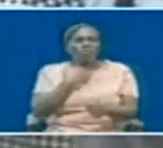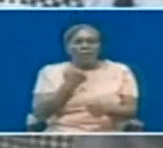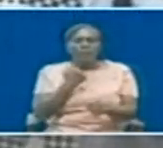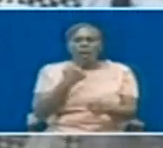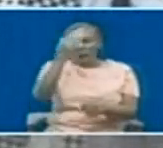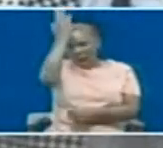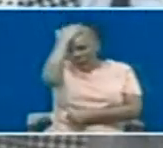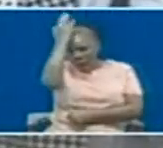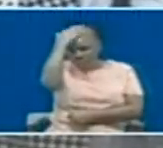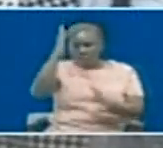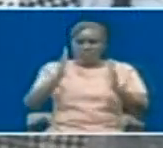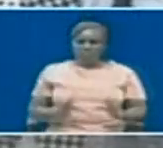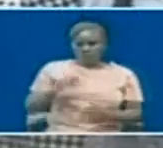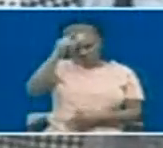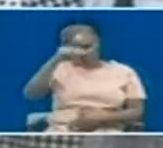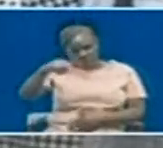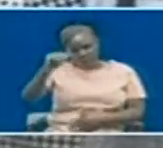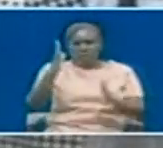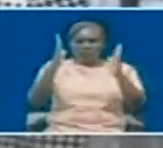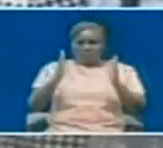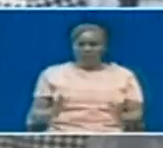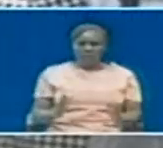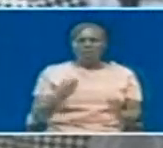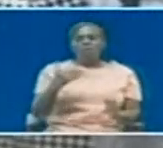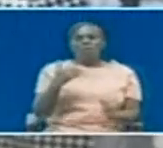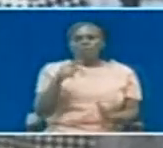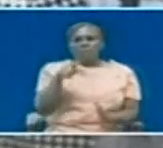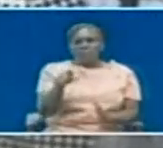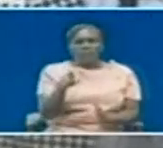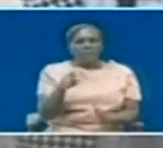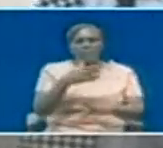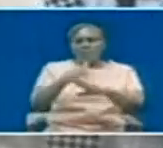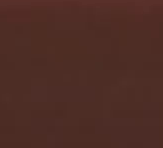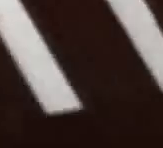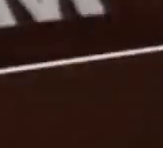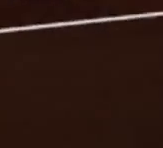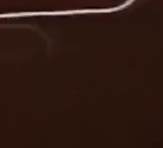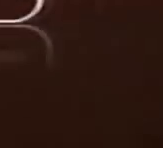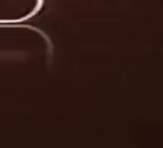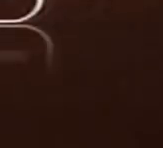person, a respected person, a person who has no rush, who doesn't rush, I send Oscar.